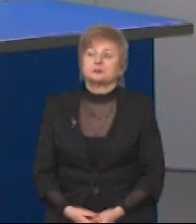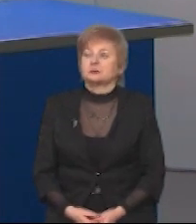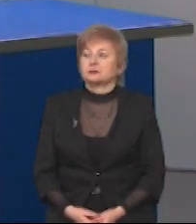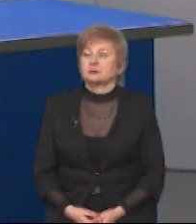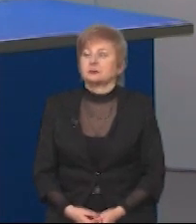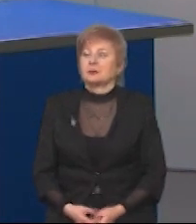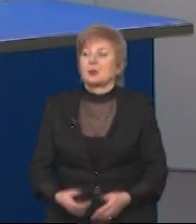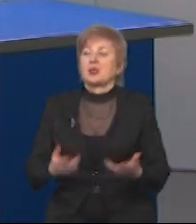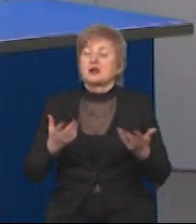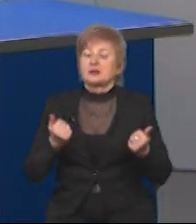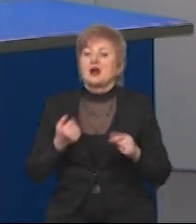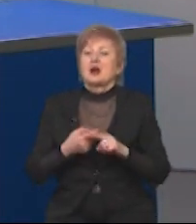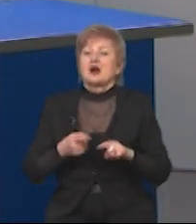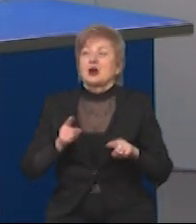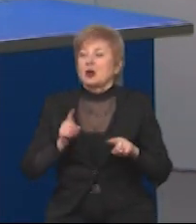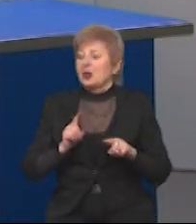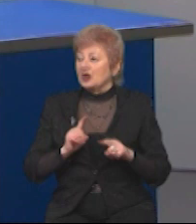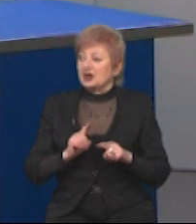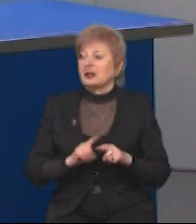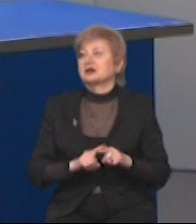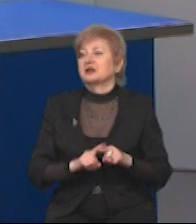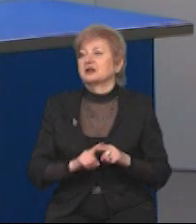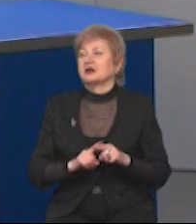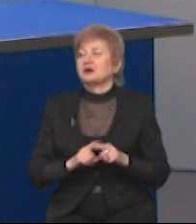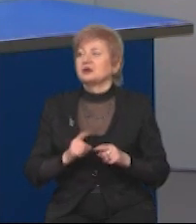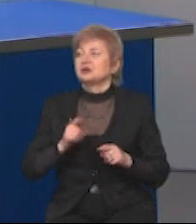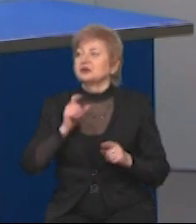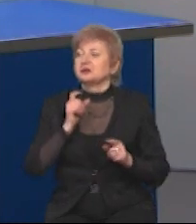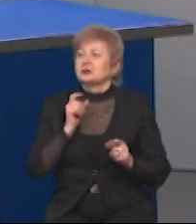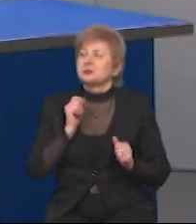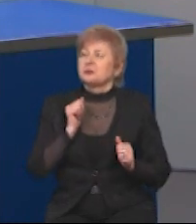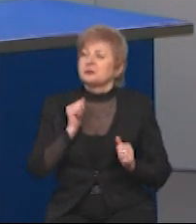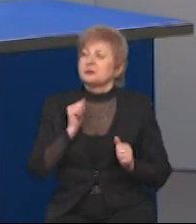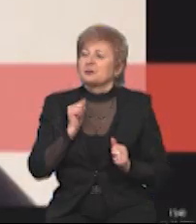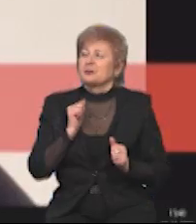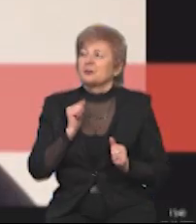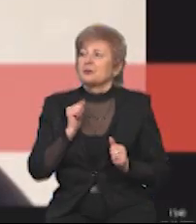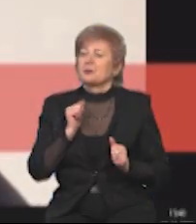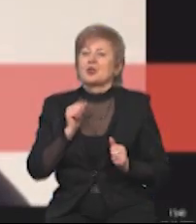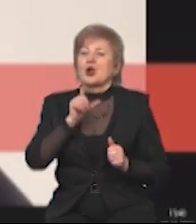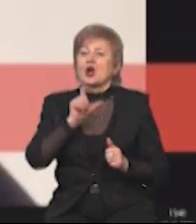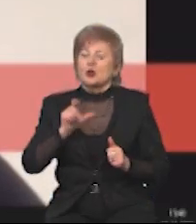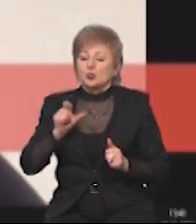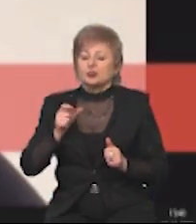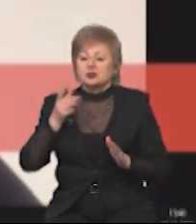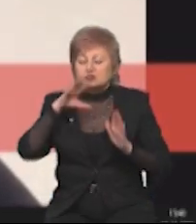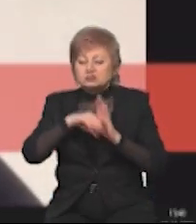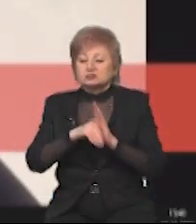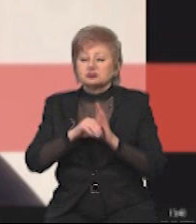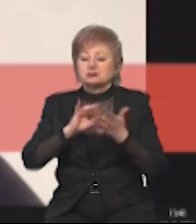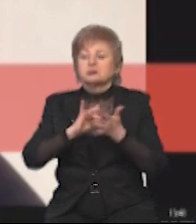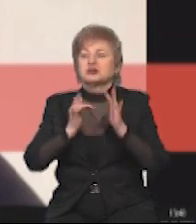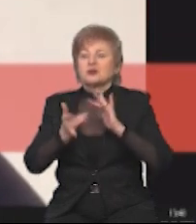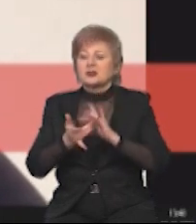Да, это сейчас формируется, и как бы активно люди уходят в сеть, в те же самые